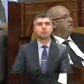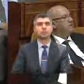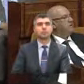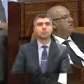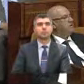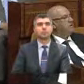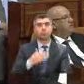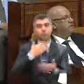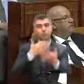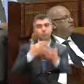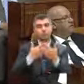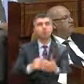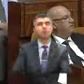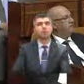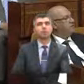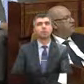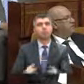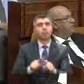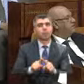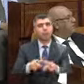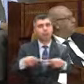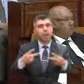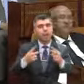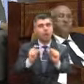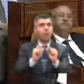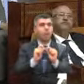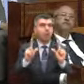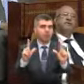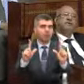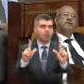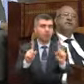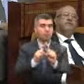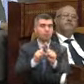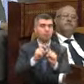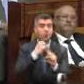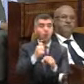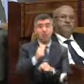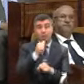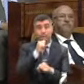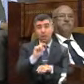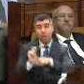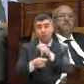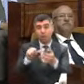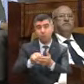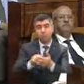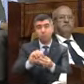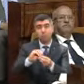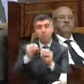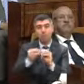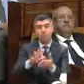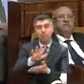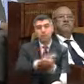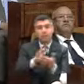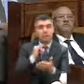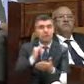شكرا على هذا التنوير اللي نورتينا، غير اننا الماء في العالم القروي مازال كيعاني من عده مشاكل، خاصه بعد